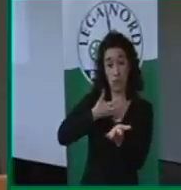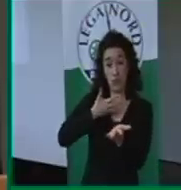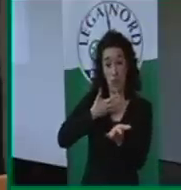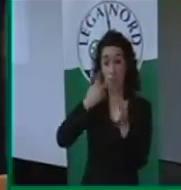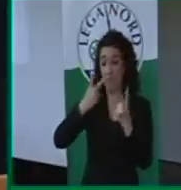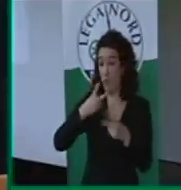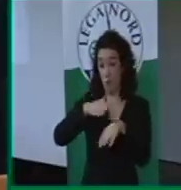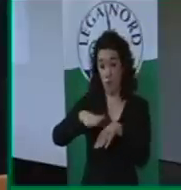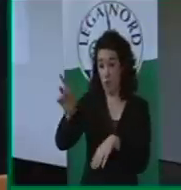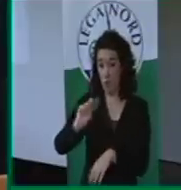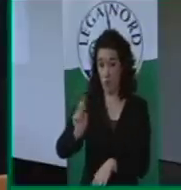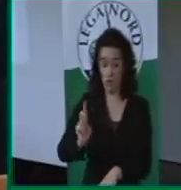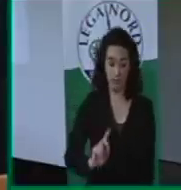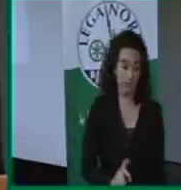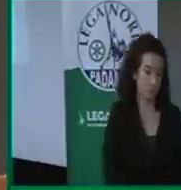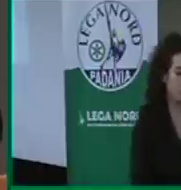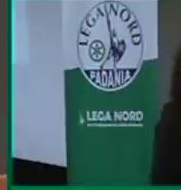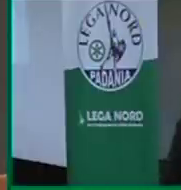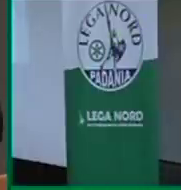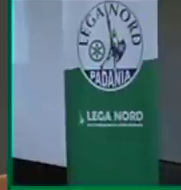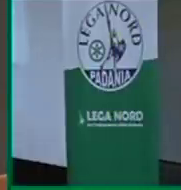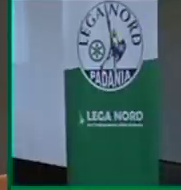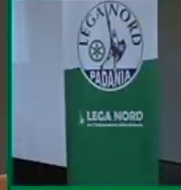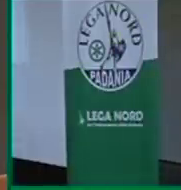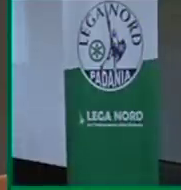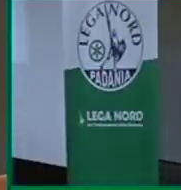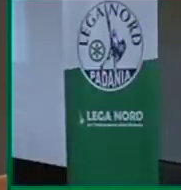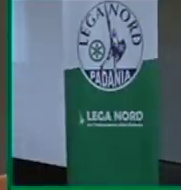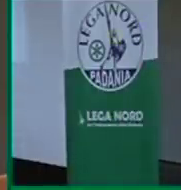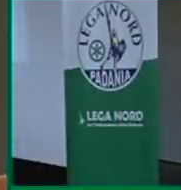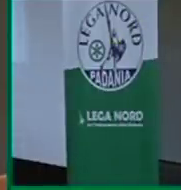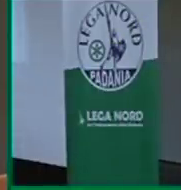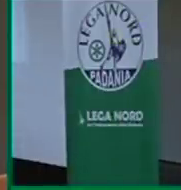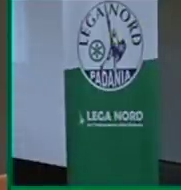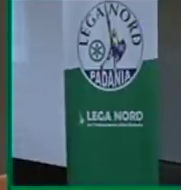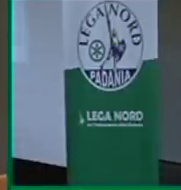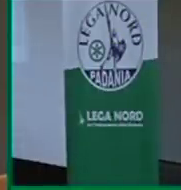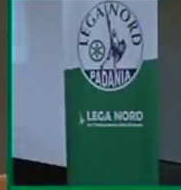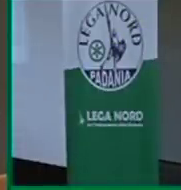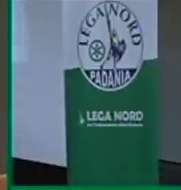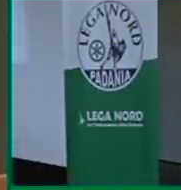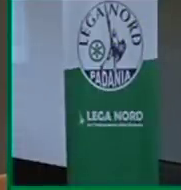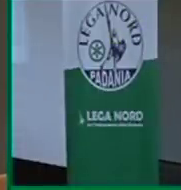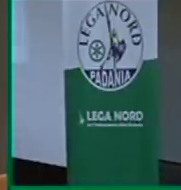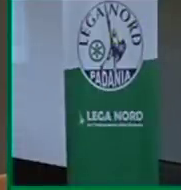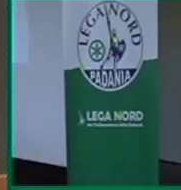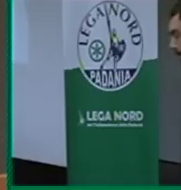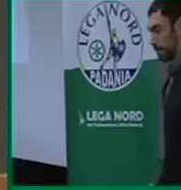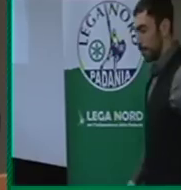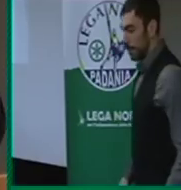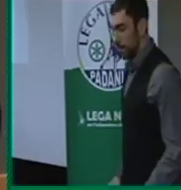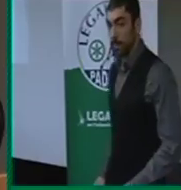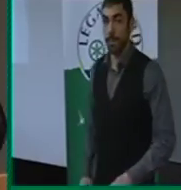mettono in atto alcune politiche Per far sì che questi contributi vengano erogati alle aziende agricole oppure addirittura